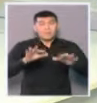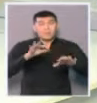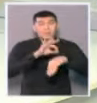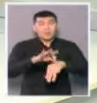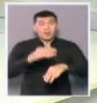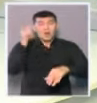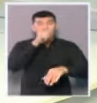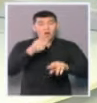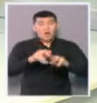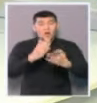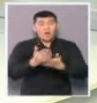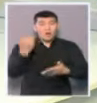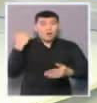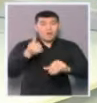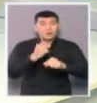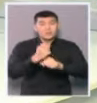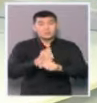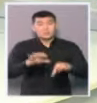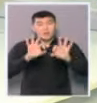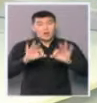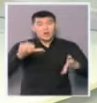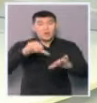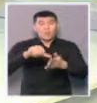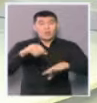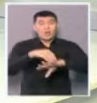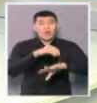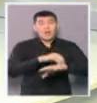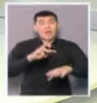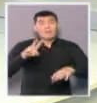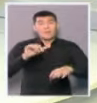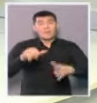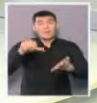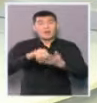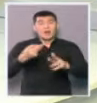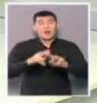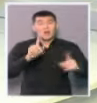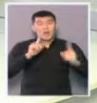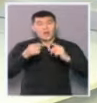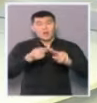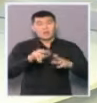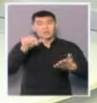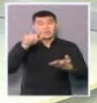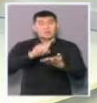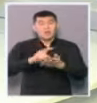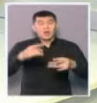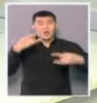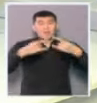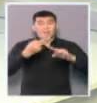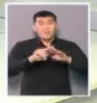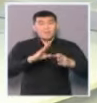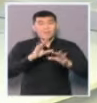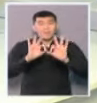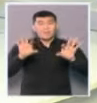год. Онлайн-собрание с участием акима Атырауской области Махамбета Досмухамбетова, а также транслировалось в прямом эфире